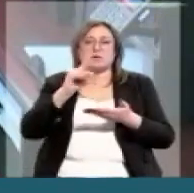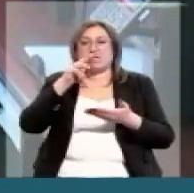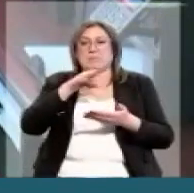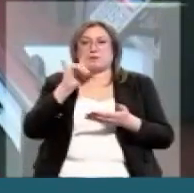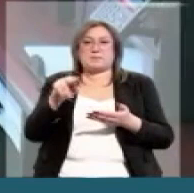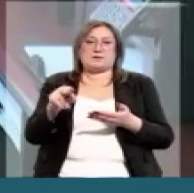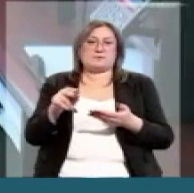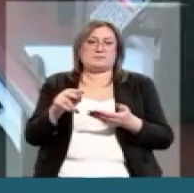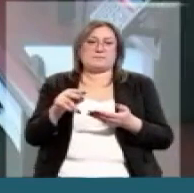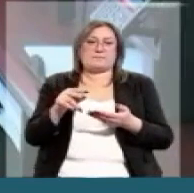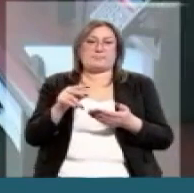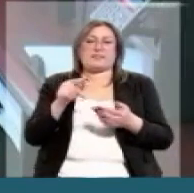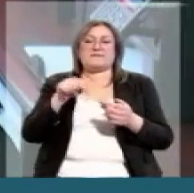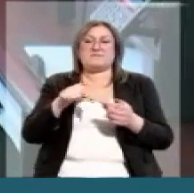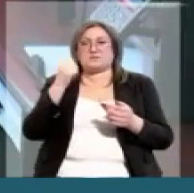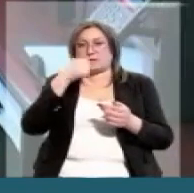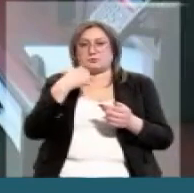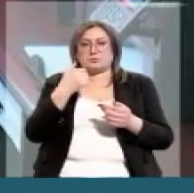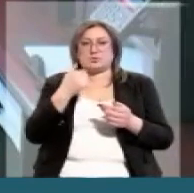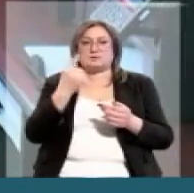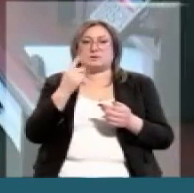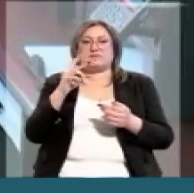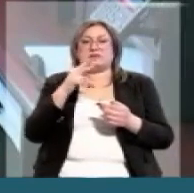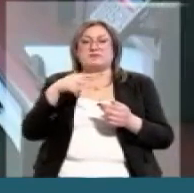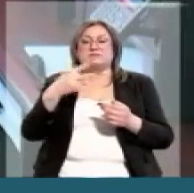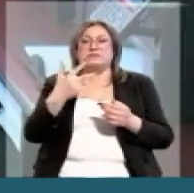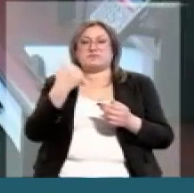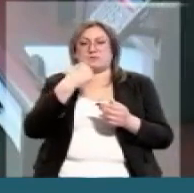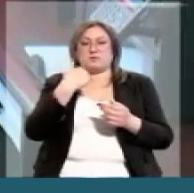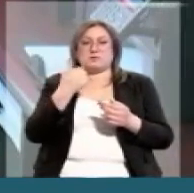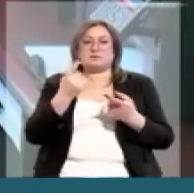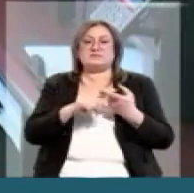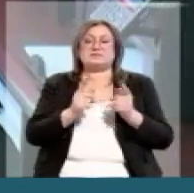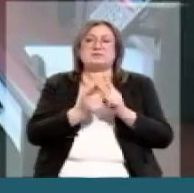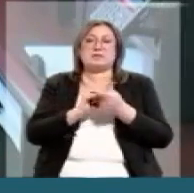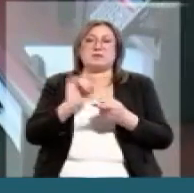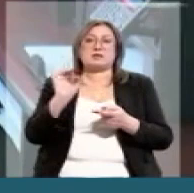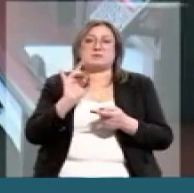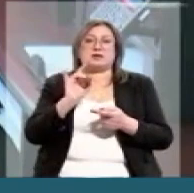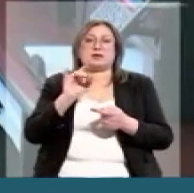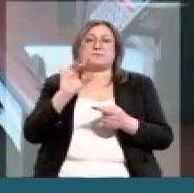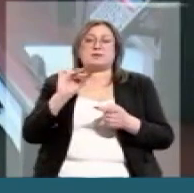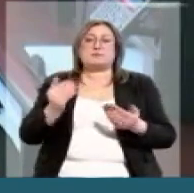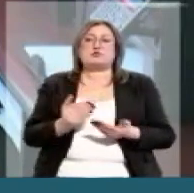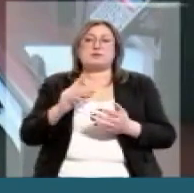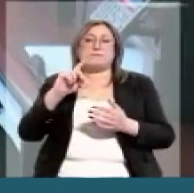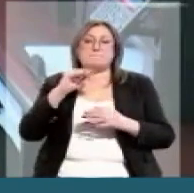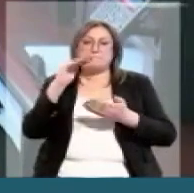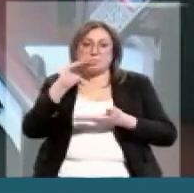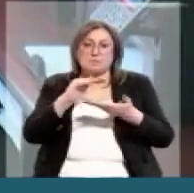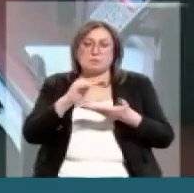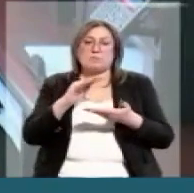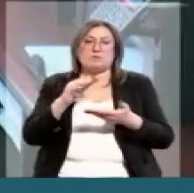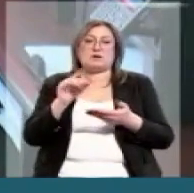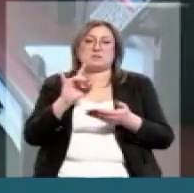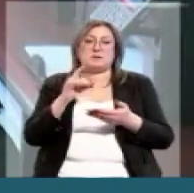расчетного показателя. Вот в текущем году, вот с 1 января 2023 года, в связи с изменением размеров и прожиточного минимума, и месячного расчетного